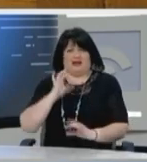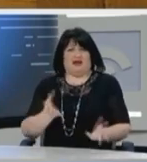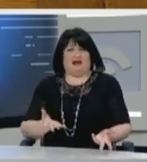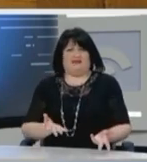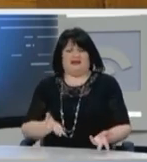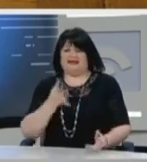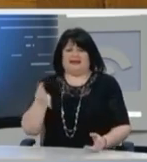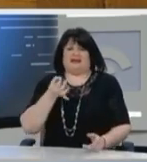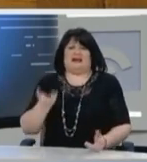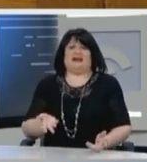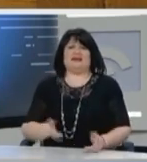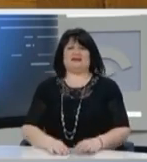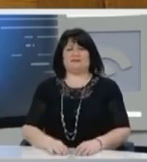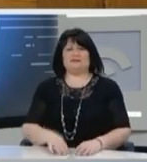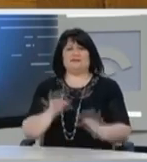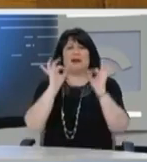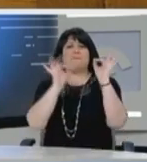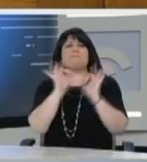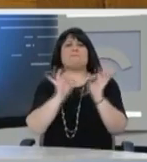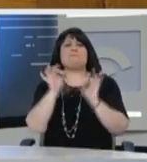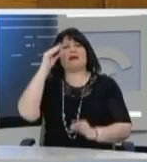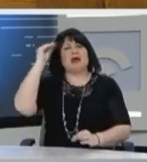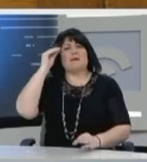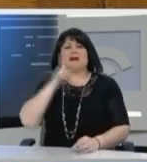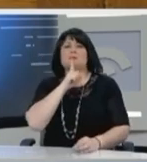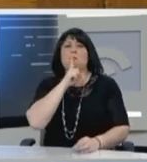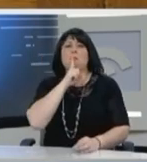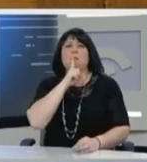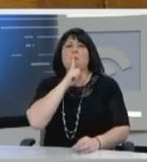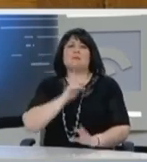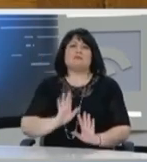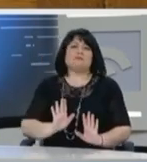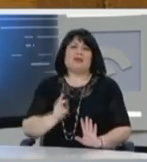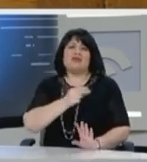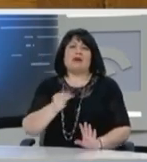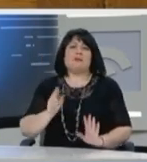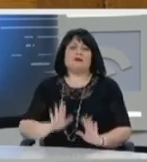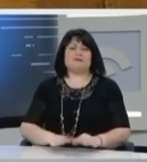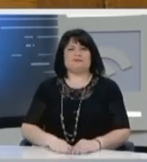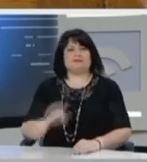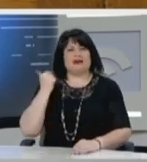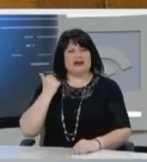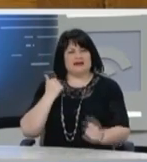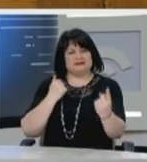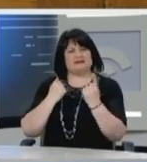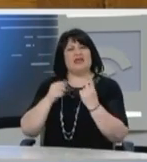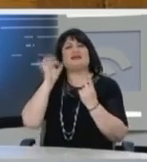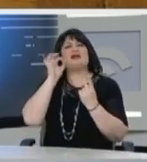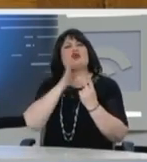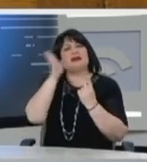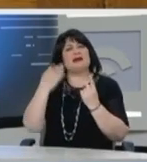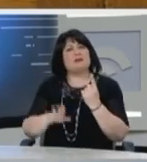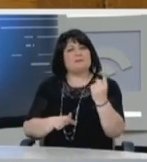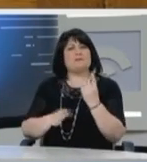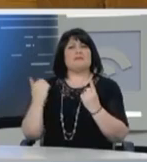κατάλαβα. Εδώ πέρα έγινε το Μακεδονικό και ο Καραμαλής δεν άνοιξε το στόμα του. Εχθές με πλησίασε ένας στη Θεσσαλονίκη, μου